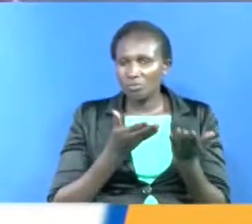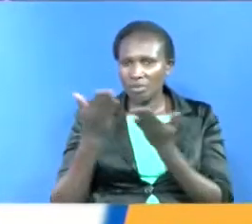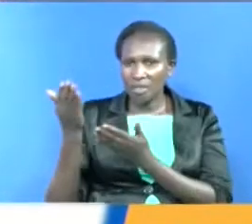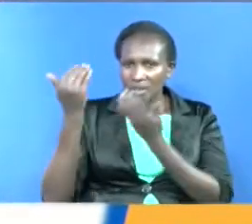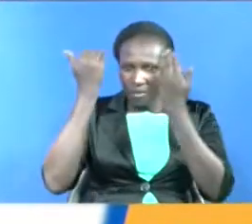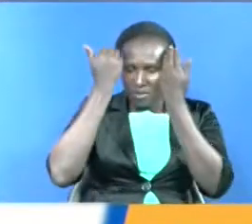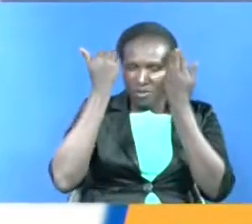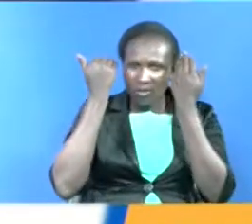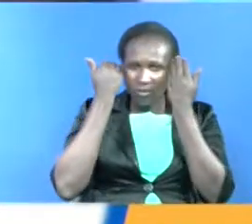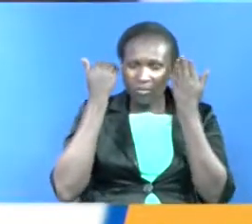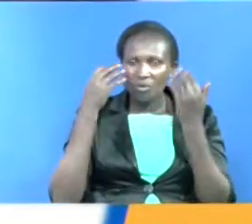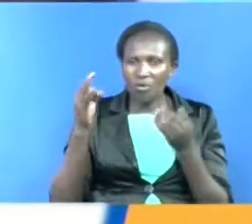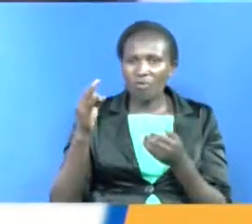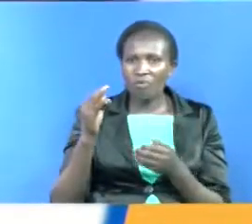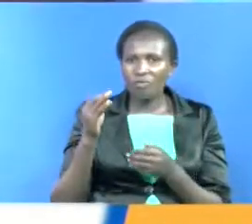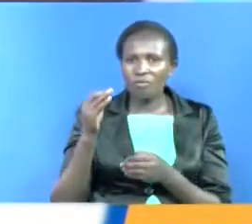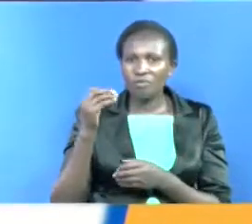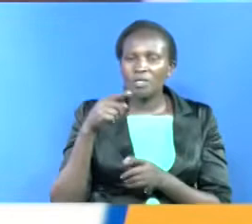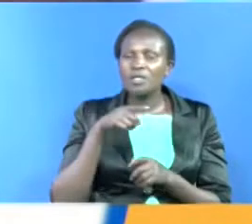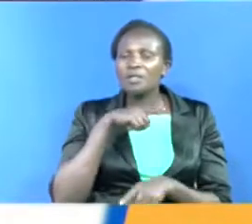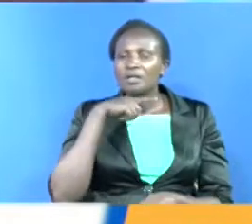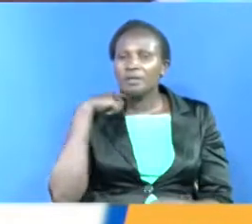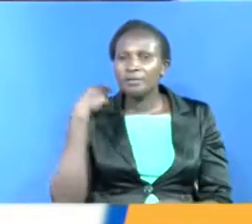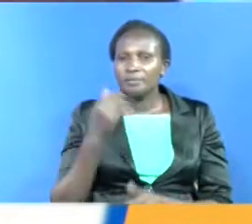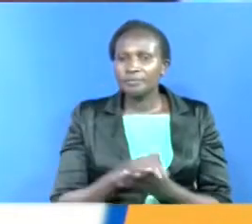na mashtaka ya mauaji.